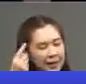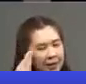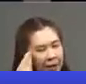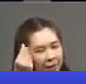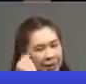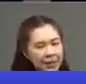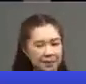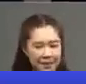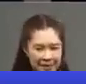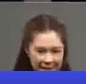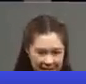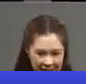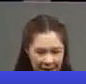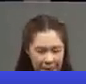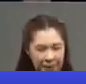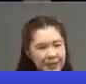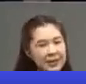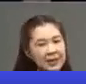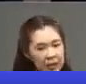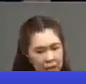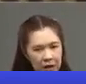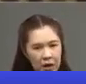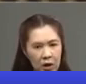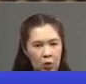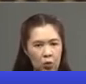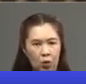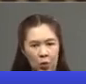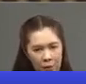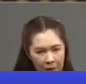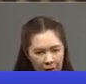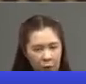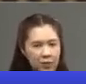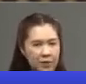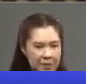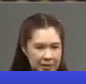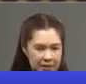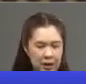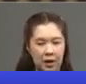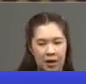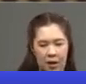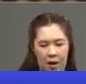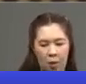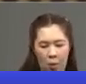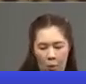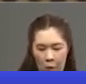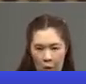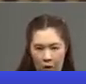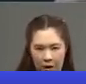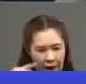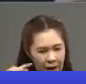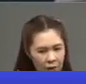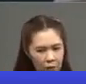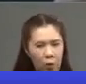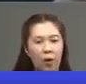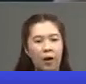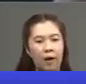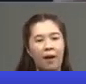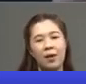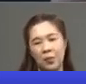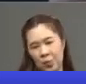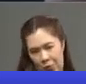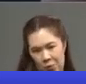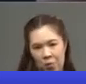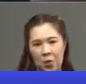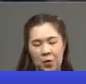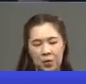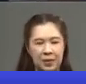รัฐมนตรีนะคะ 19พฤศจิกายนนอกจากนี้ค่ะทางด้านของพลเอกกิจรัตน์พันเพชรผู้บัญชาการตำรวจแห่งชาติท่านได้